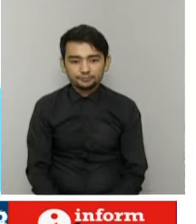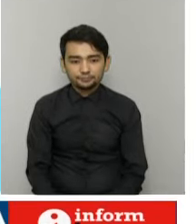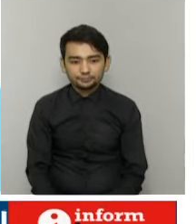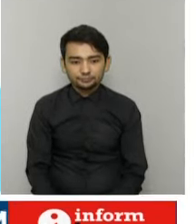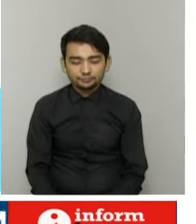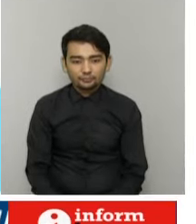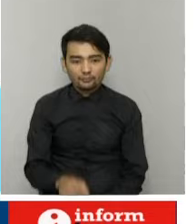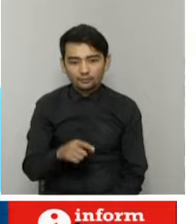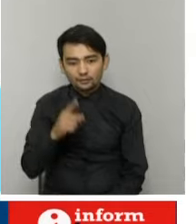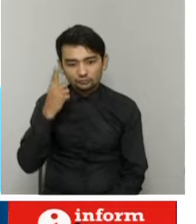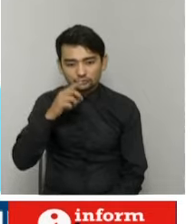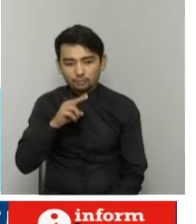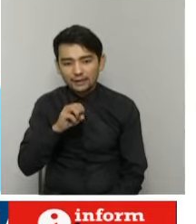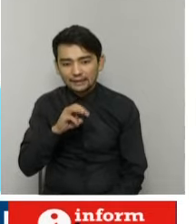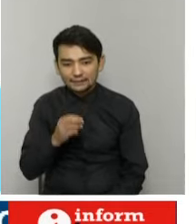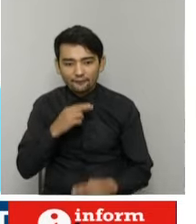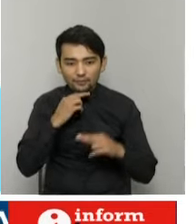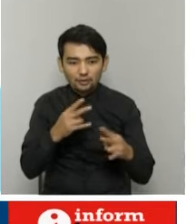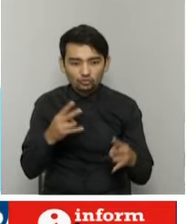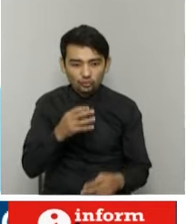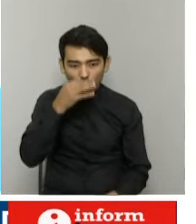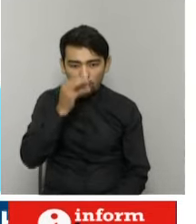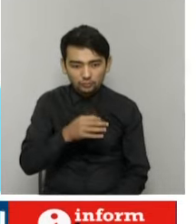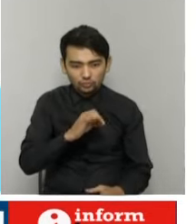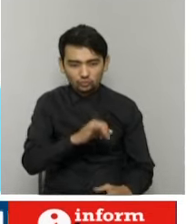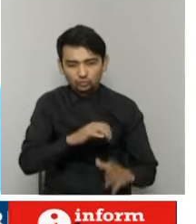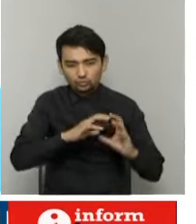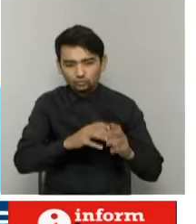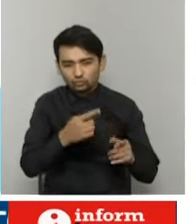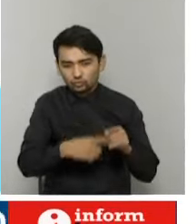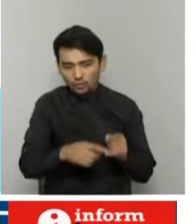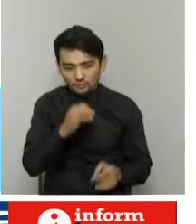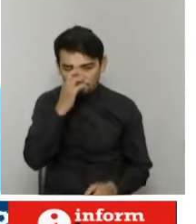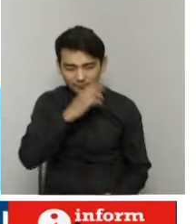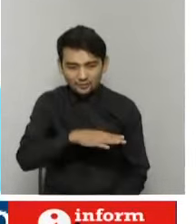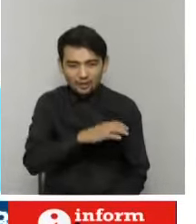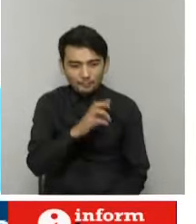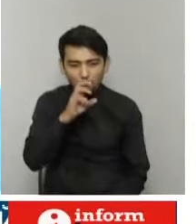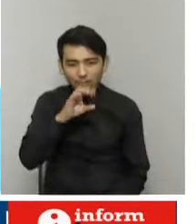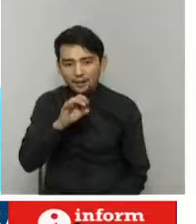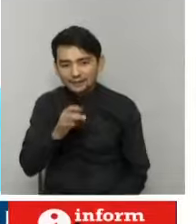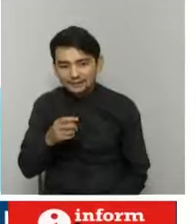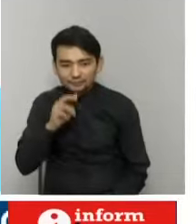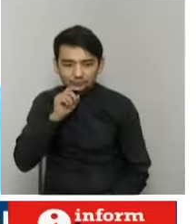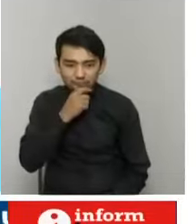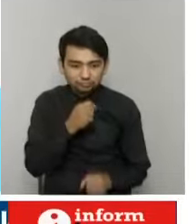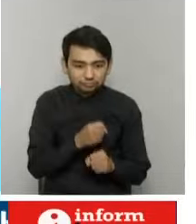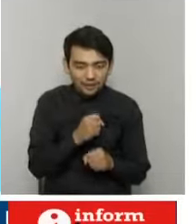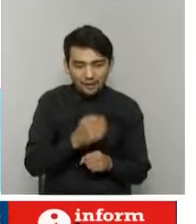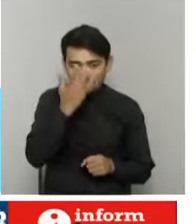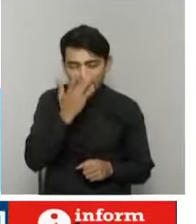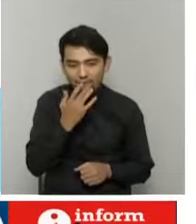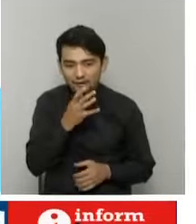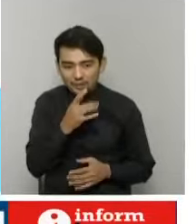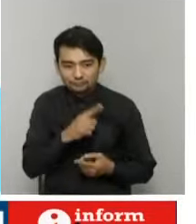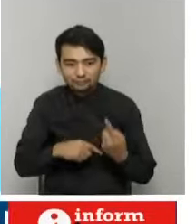Автор петиции требует обратить внимание на международный опыт. К примеру, в Бразилии для сокращения потребления энергии решили переходить на летнее время.